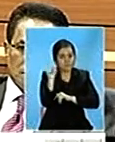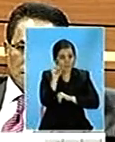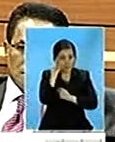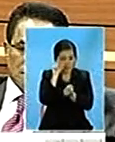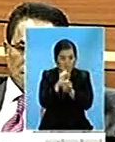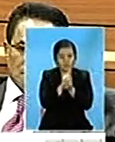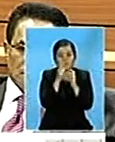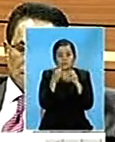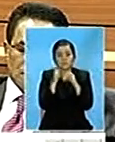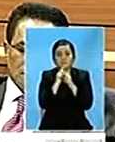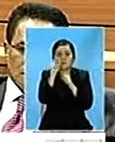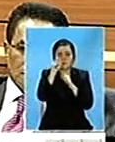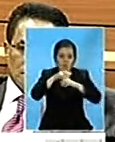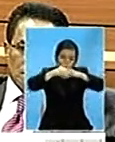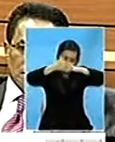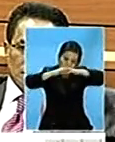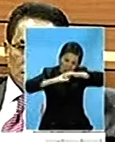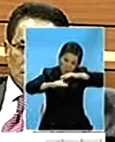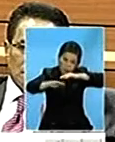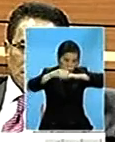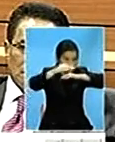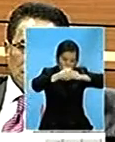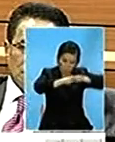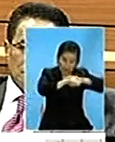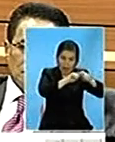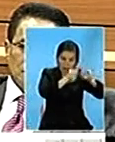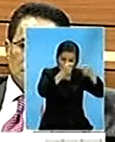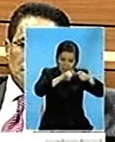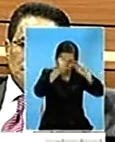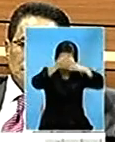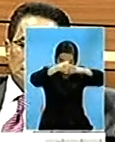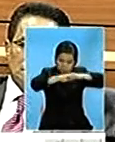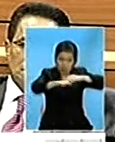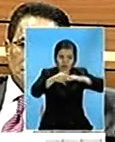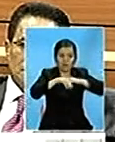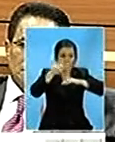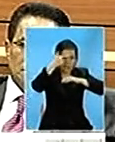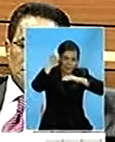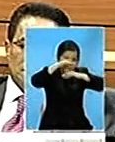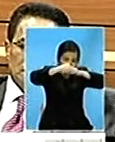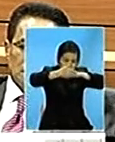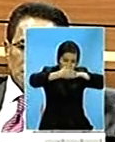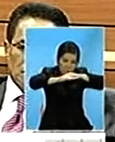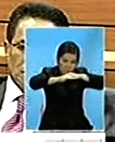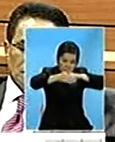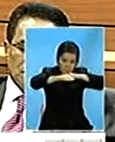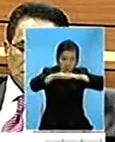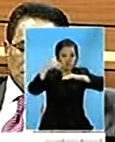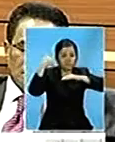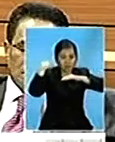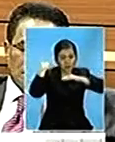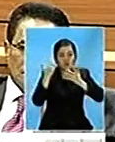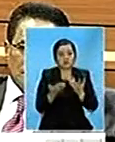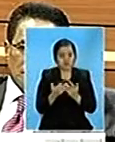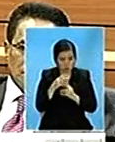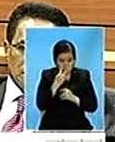ากับทางธุรกันดารถนนชำรุดถนนลาดยางบางแห่งท่านประธานเชื่อไหมครับว่าขณะ